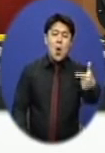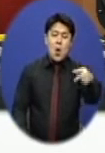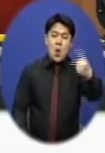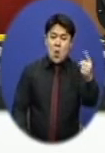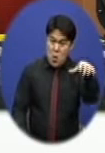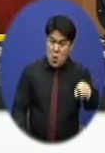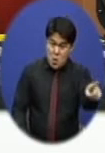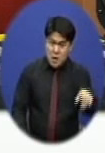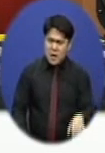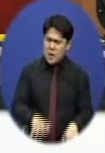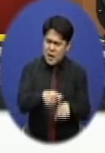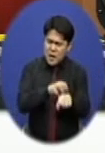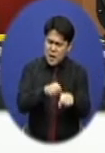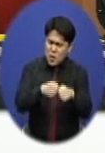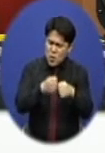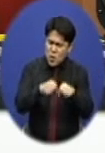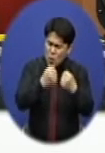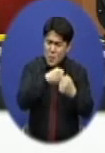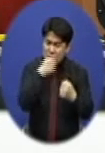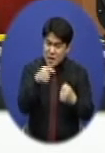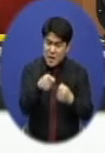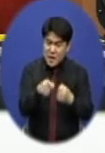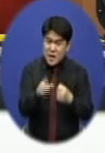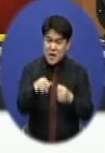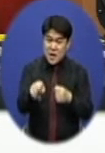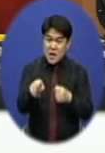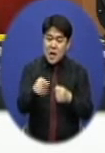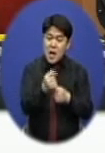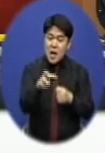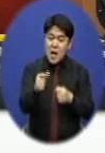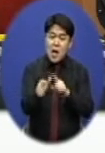고구마, 그 감자, 고구마 맛있는데. 고구마, 화산. 예,